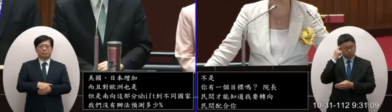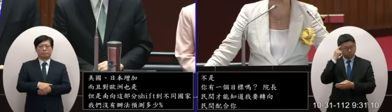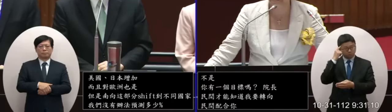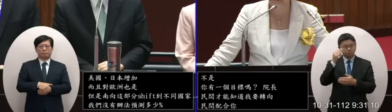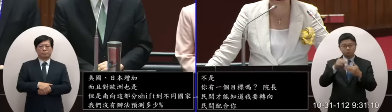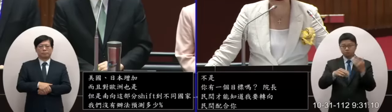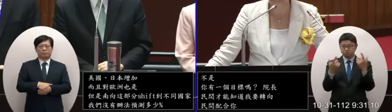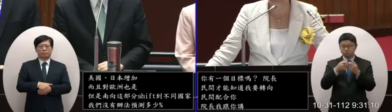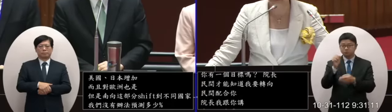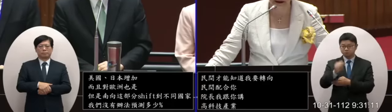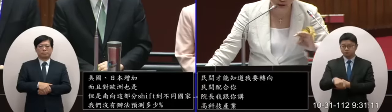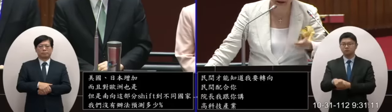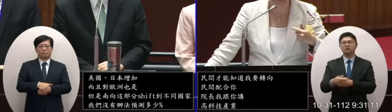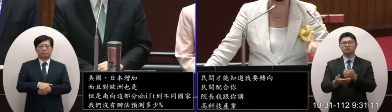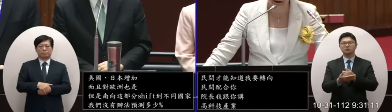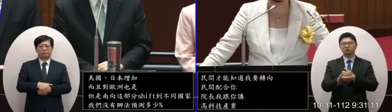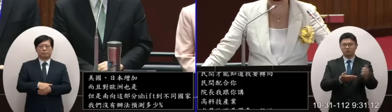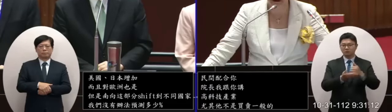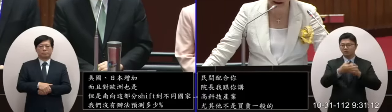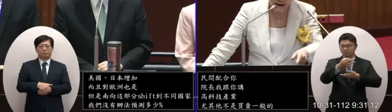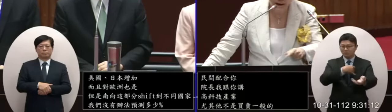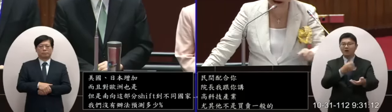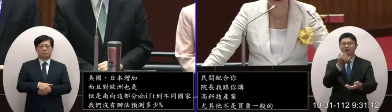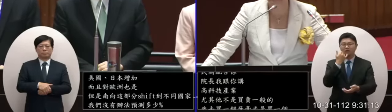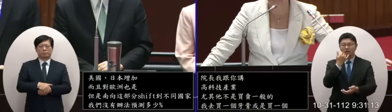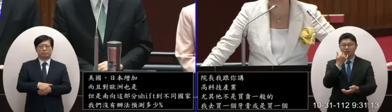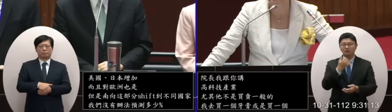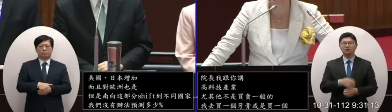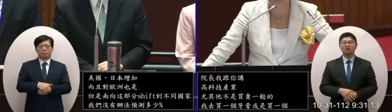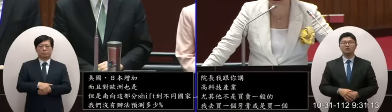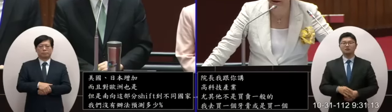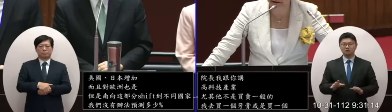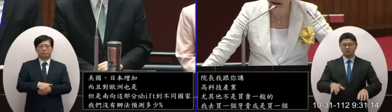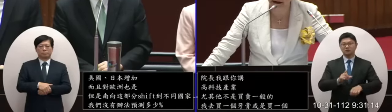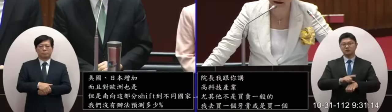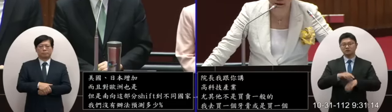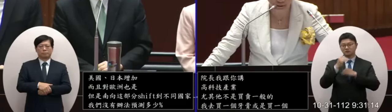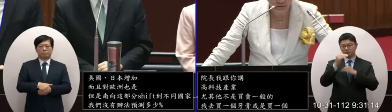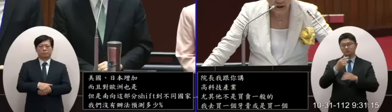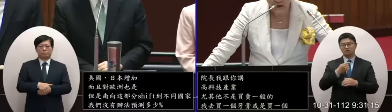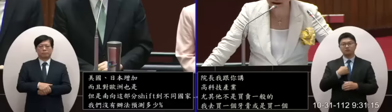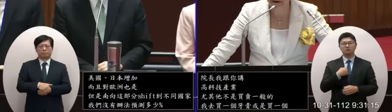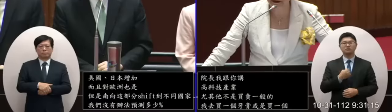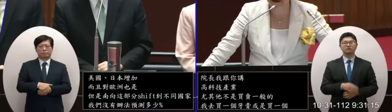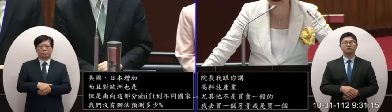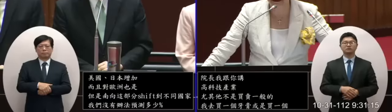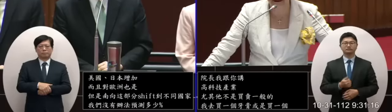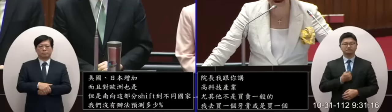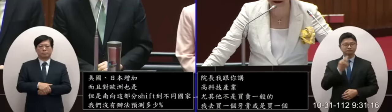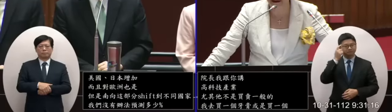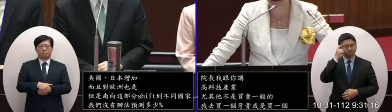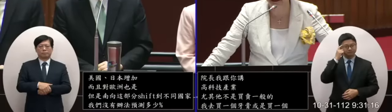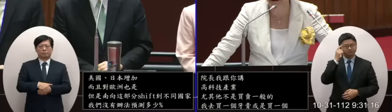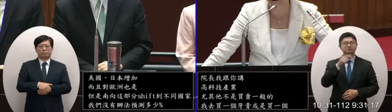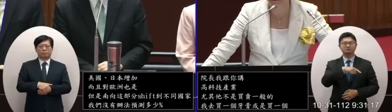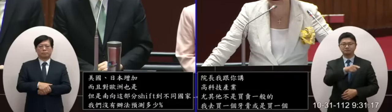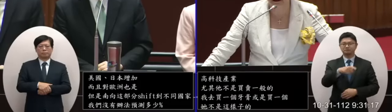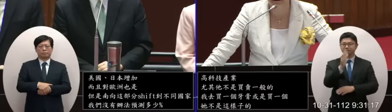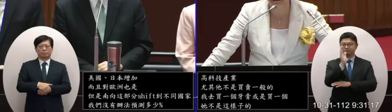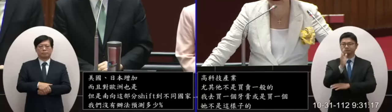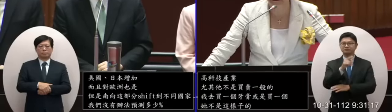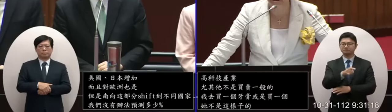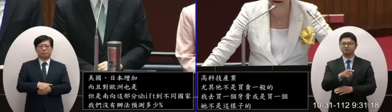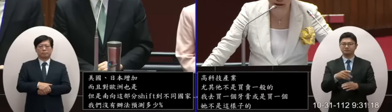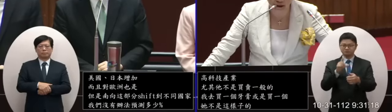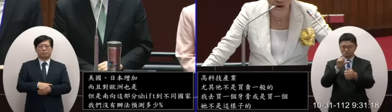时间的，它不是说你随便要换就换，因为时间的关系了。所以我每次这个真的觉得就是说你们真的不愿意